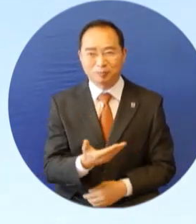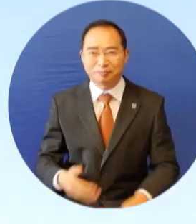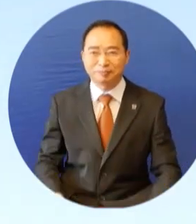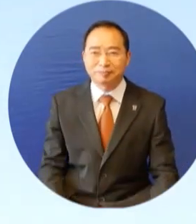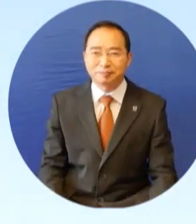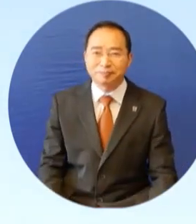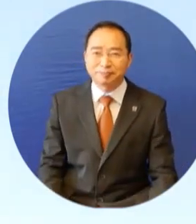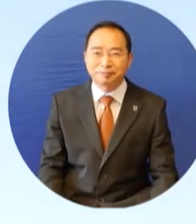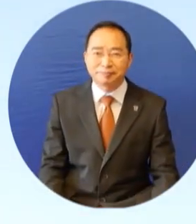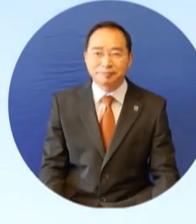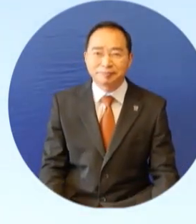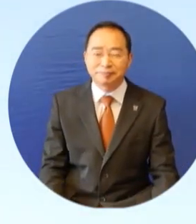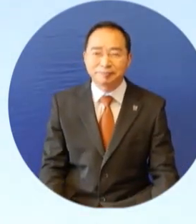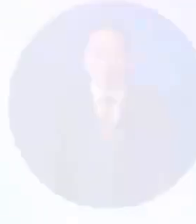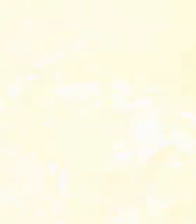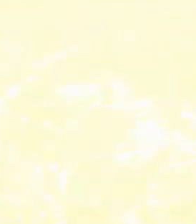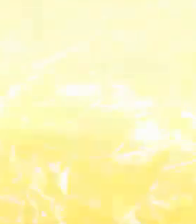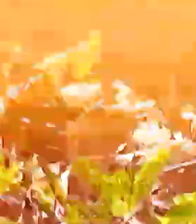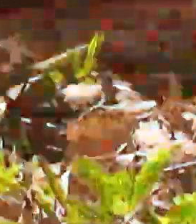지금 만나보시죠.